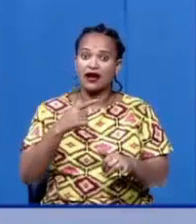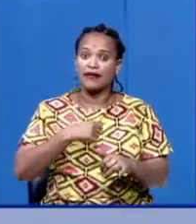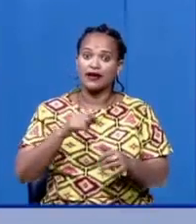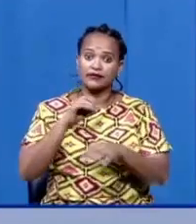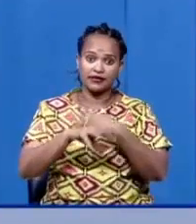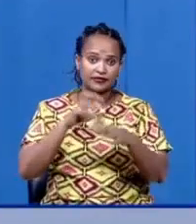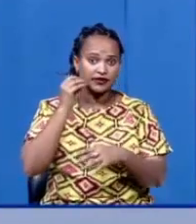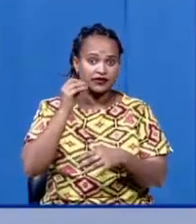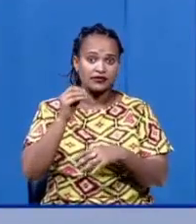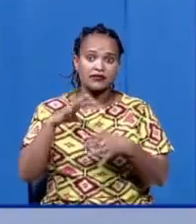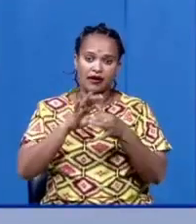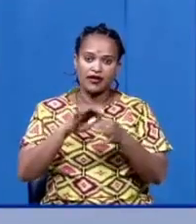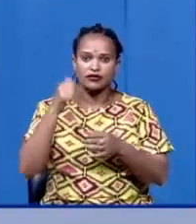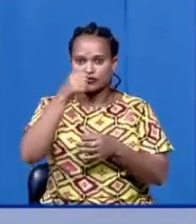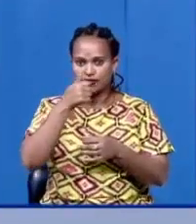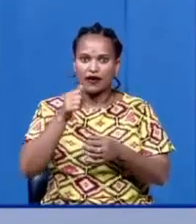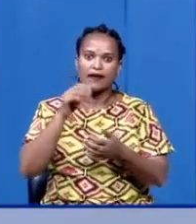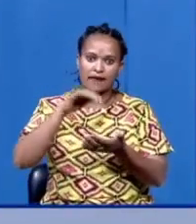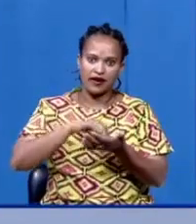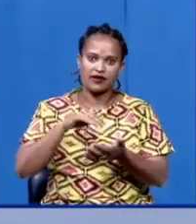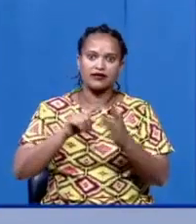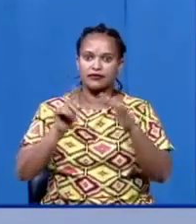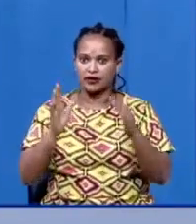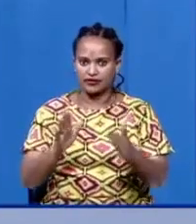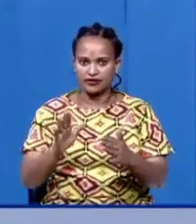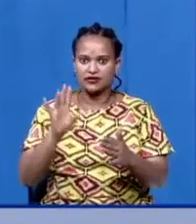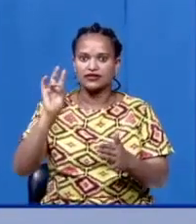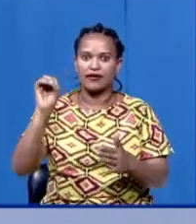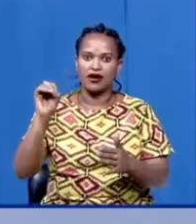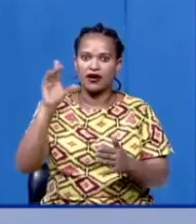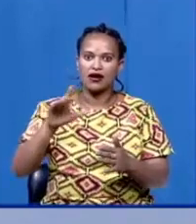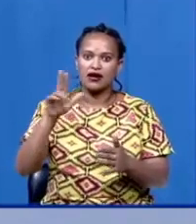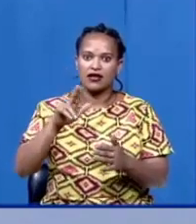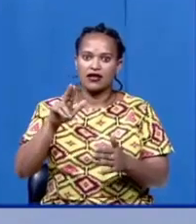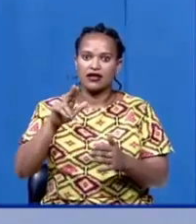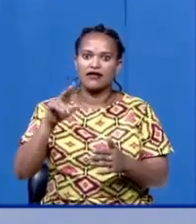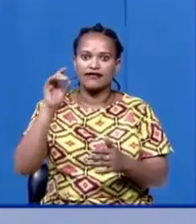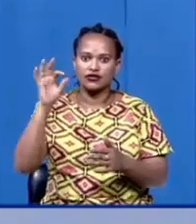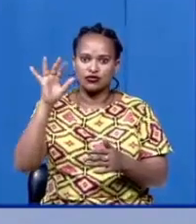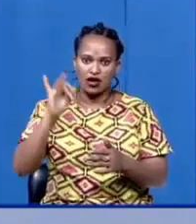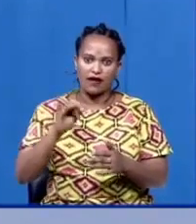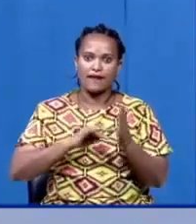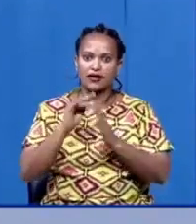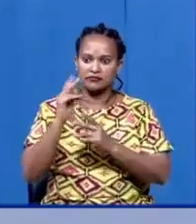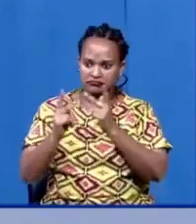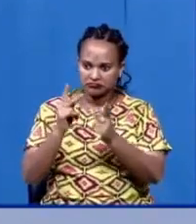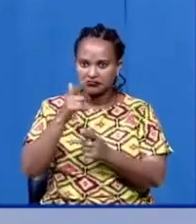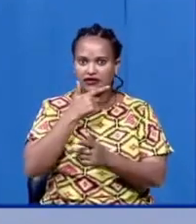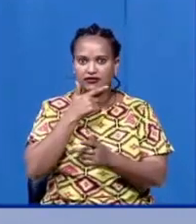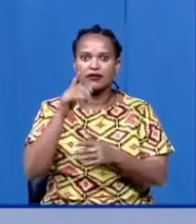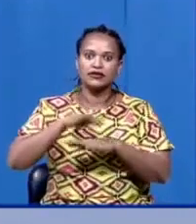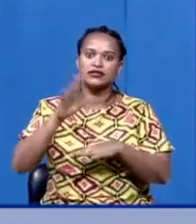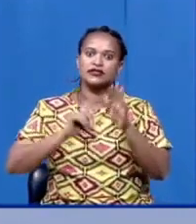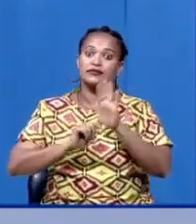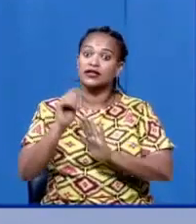أبلات بيت مخرج سيفيك محبرات إثيوبيا أم أخل معقوبي تمزابل تيسب عكارين ما أخل فيستولا مغلن تزواويرهم تعذيبهم قبل على